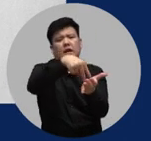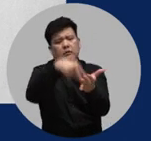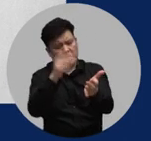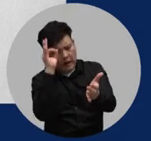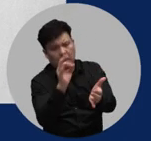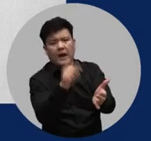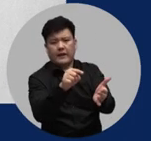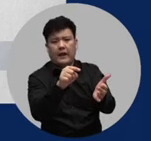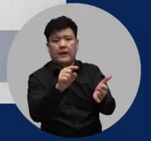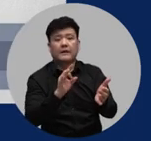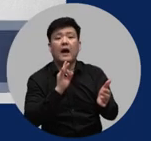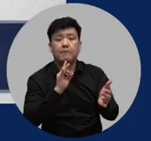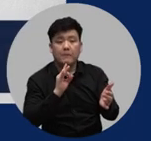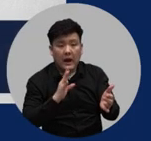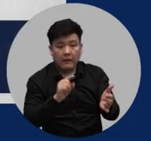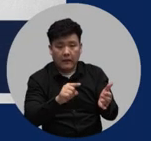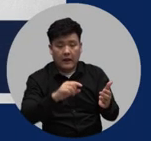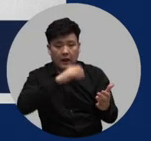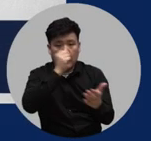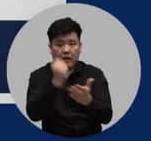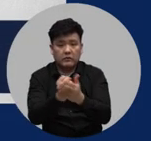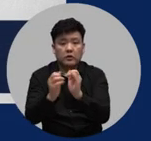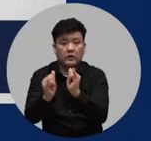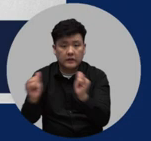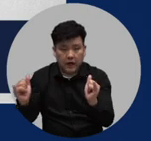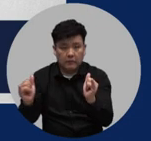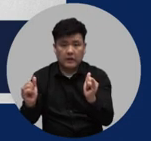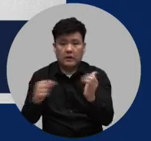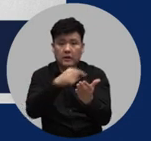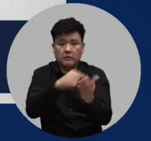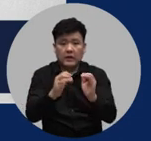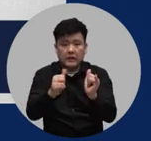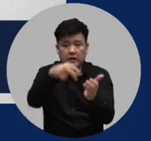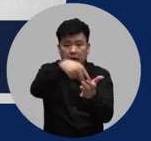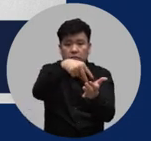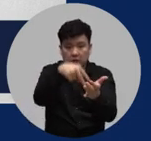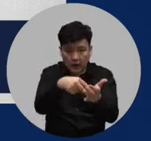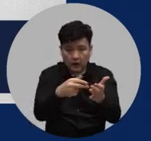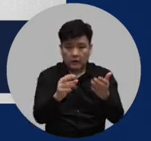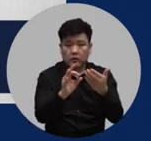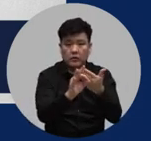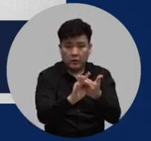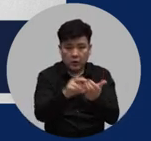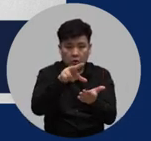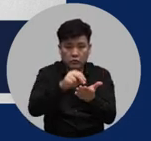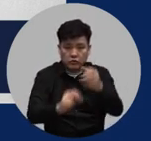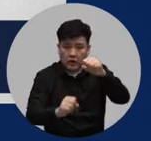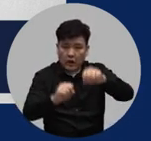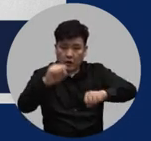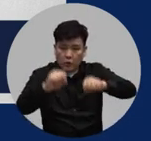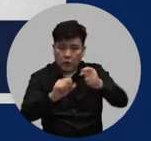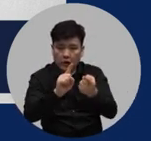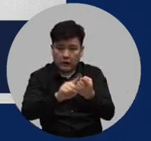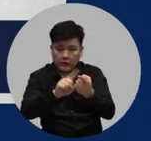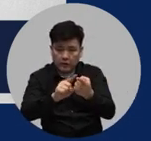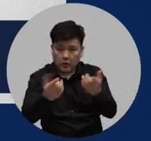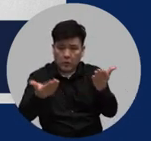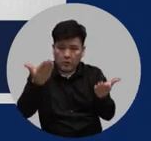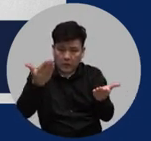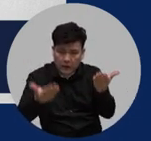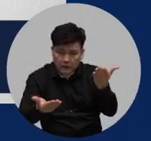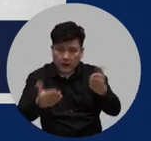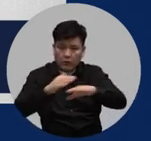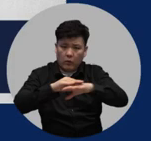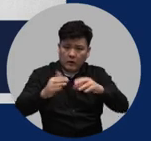합니다. 다만 합리적인 사람이 피해자의 입장이 되었다면 문제가 된 행동에 대하여 어떻게